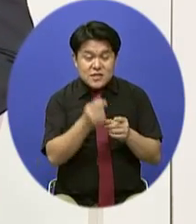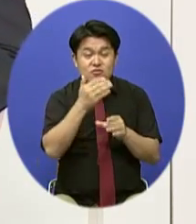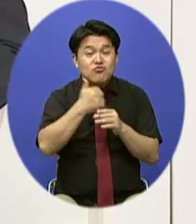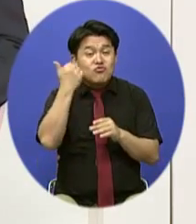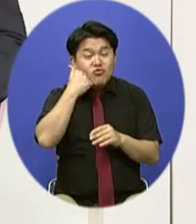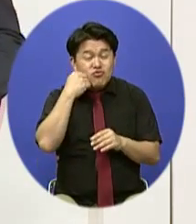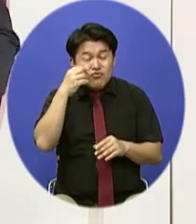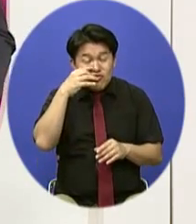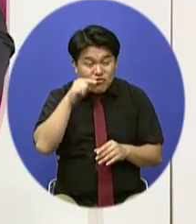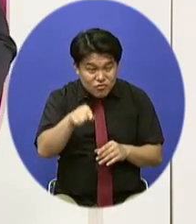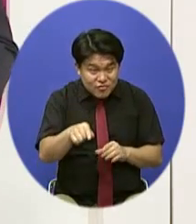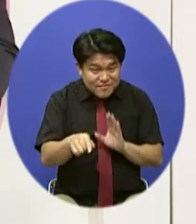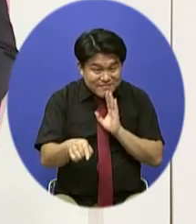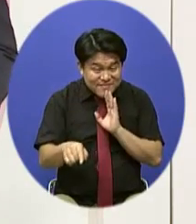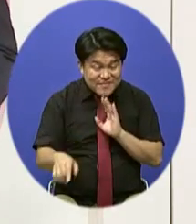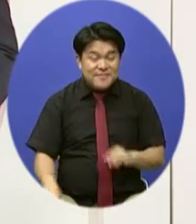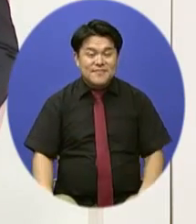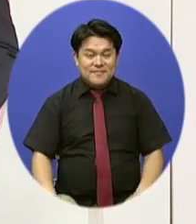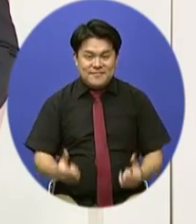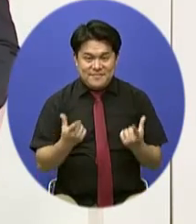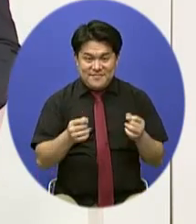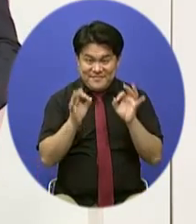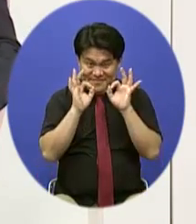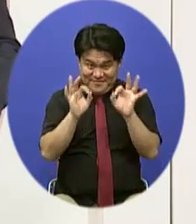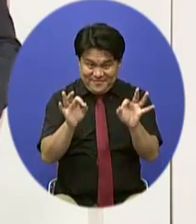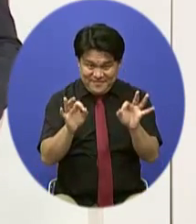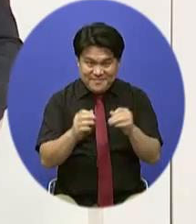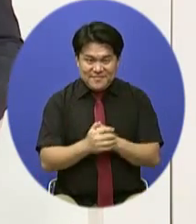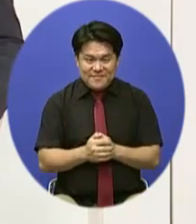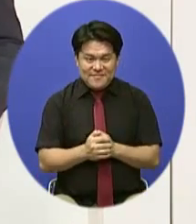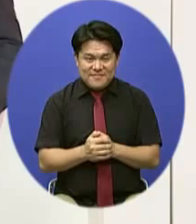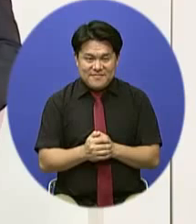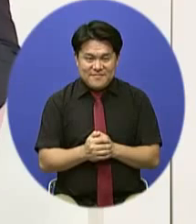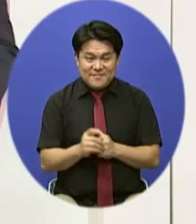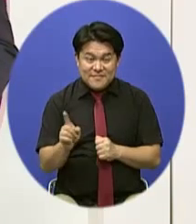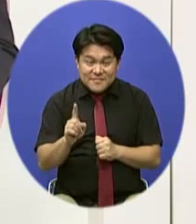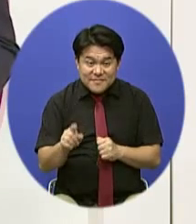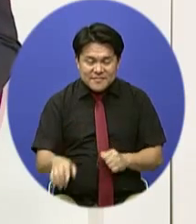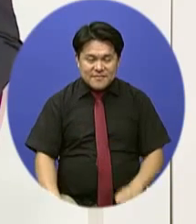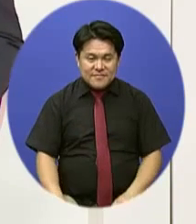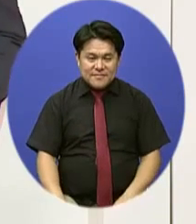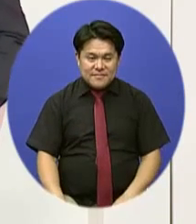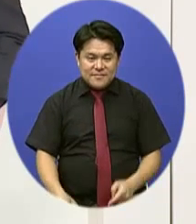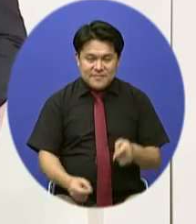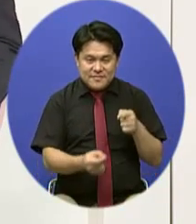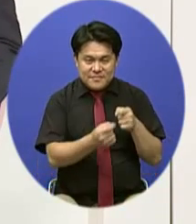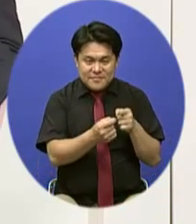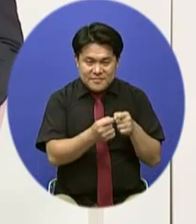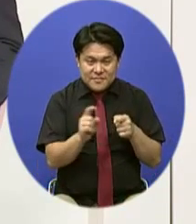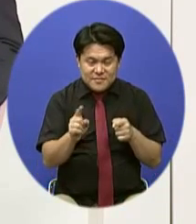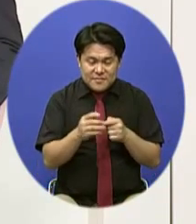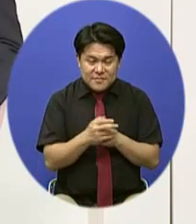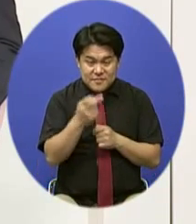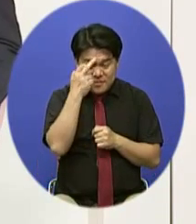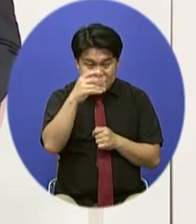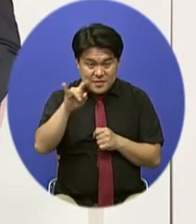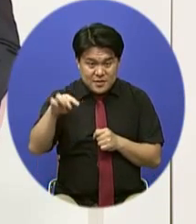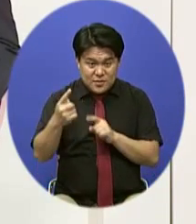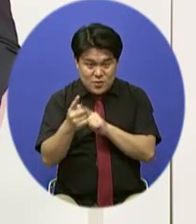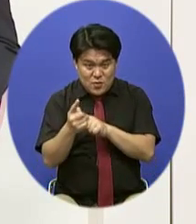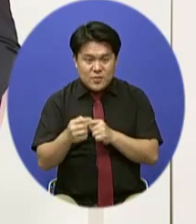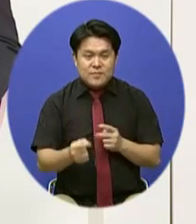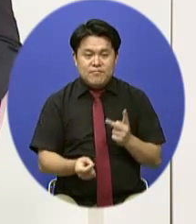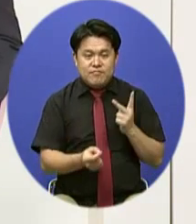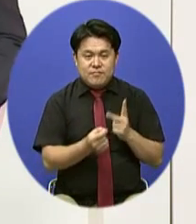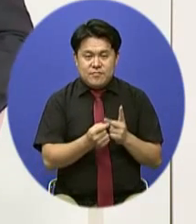하고 있는지 네. 궁금합니다. 여러분 함께 볼까요? 네, 1위에서 2위 보겠습니다. 네. 1위 2번